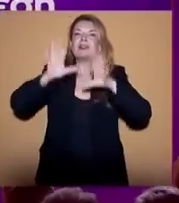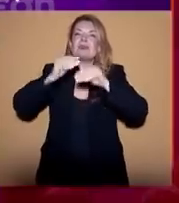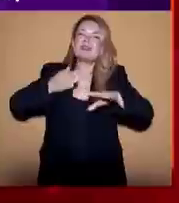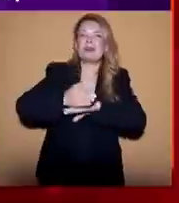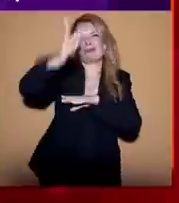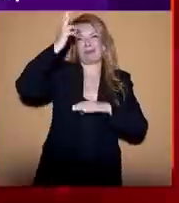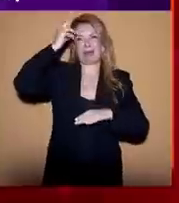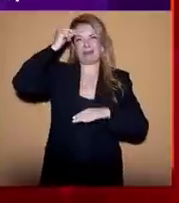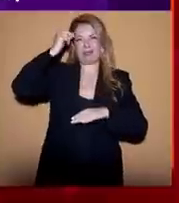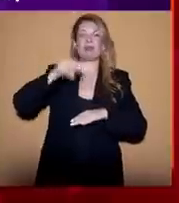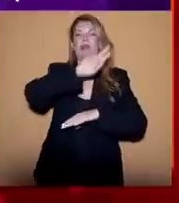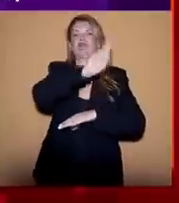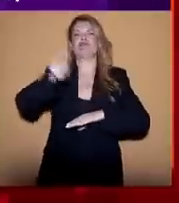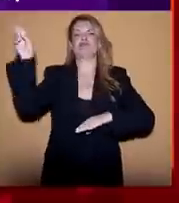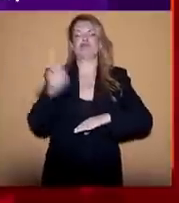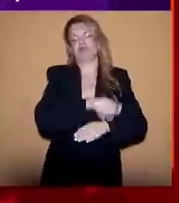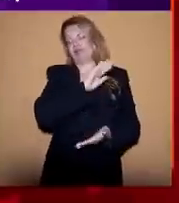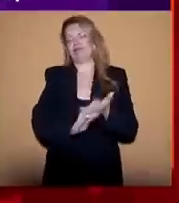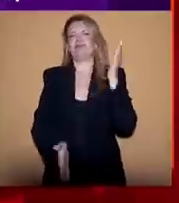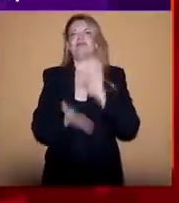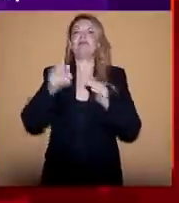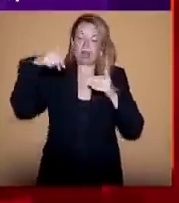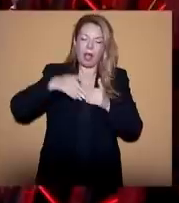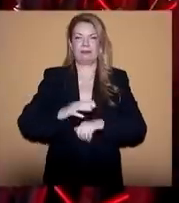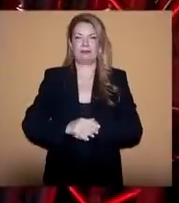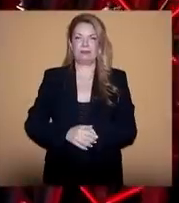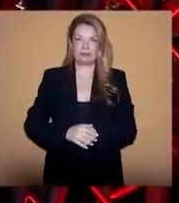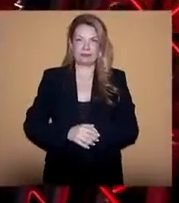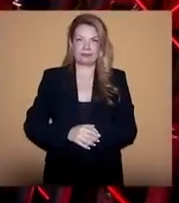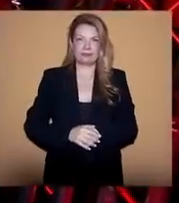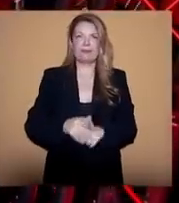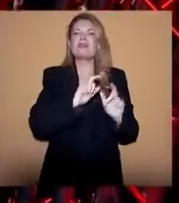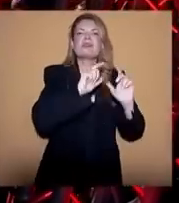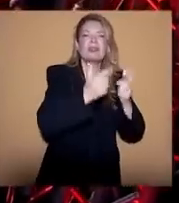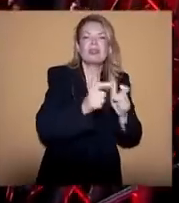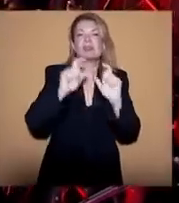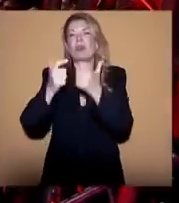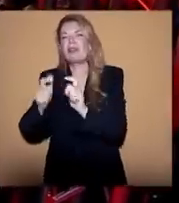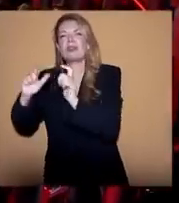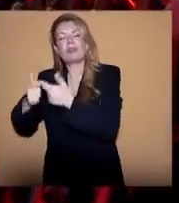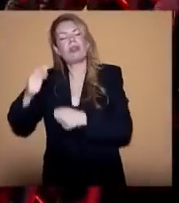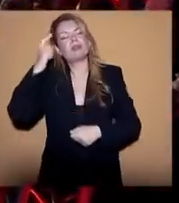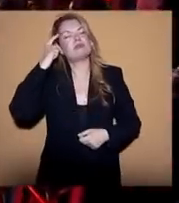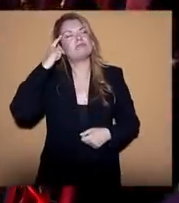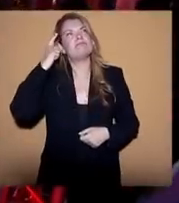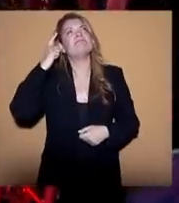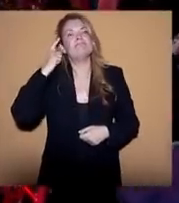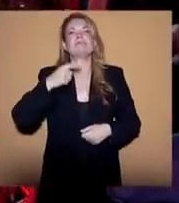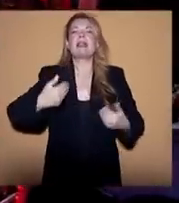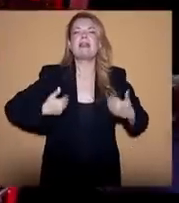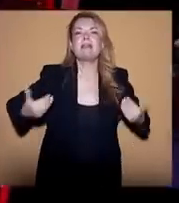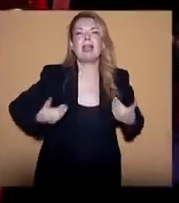την πρόσβαση στα πανεπιστήμια από τη φετινή χρονιά. Όσες οικογένειες αγωνιούν, όσα νέα